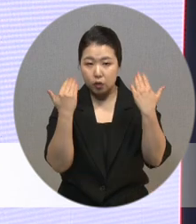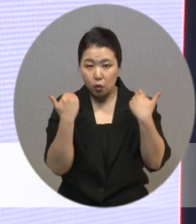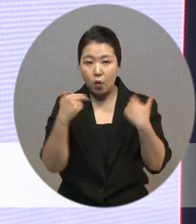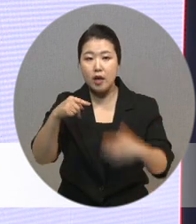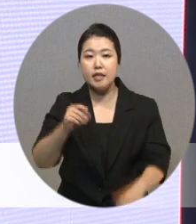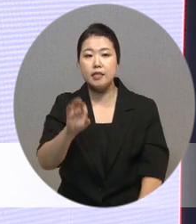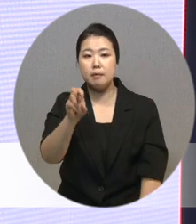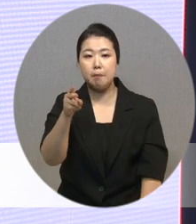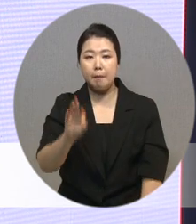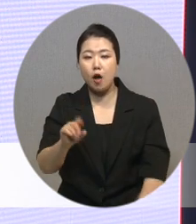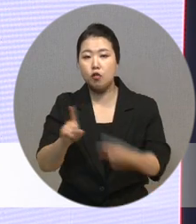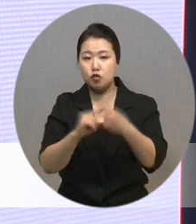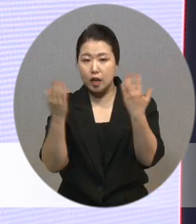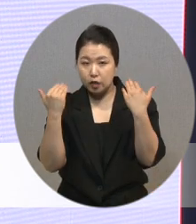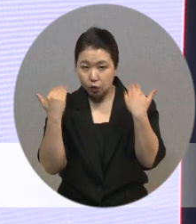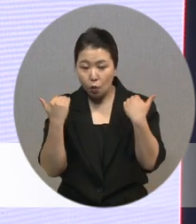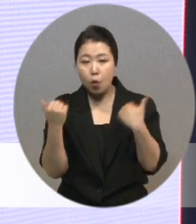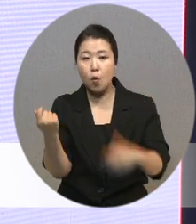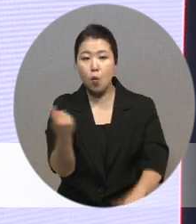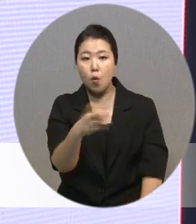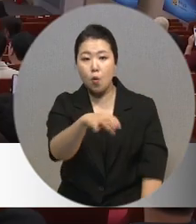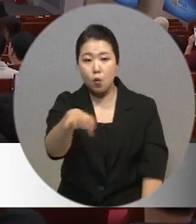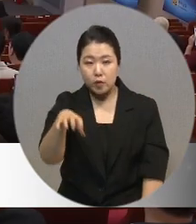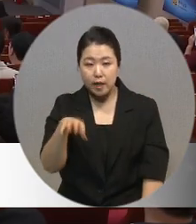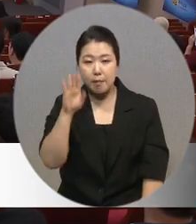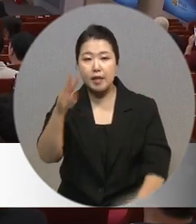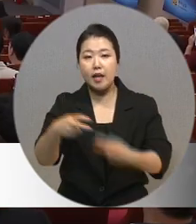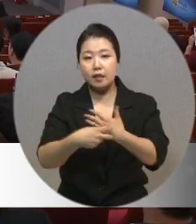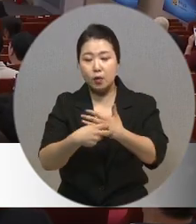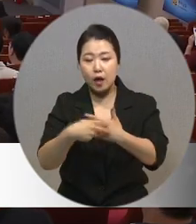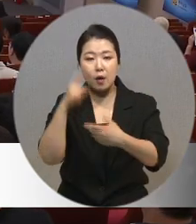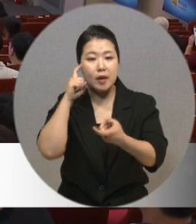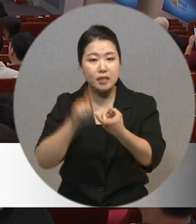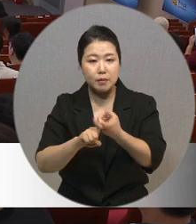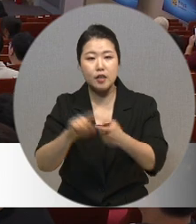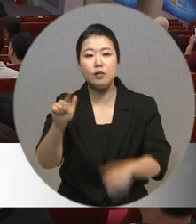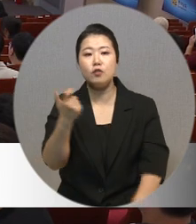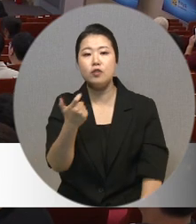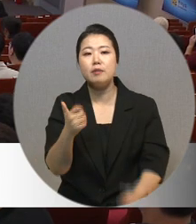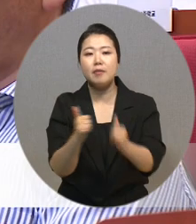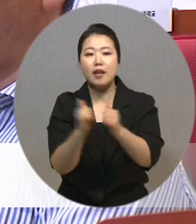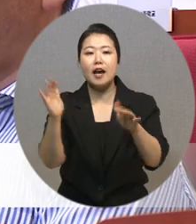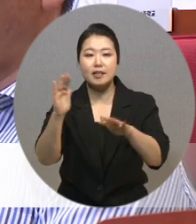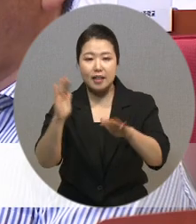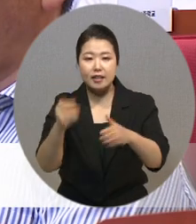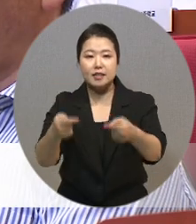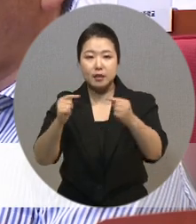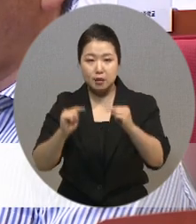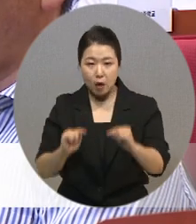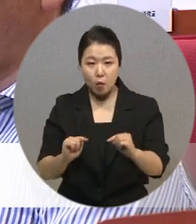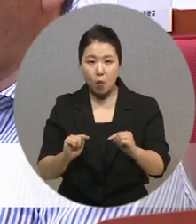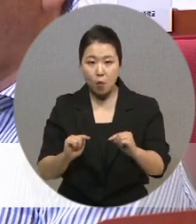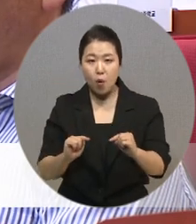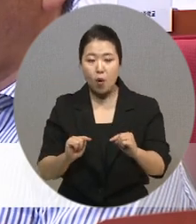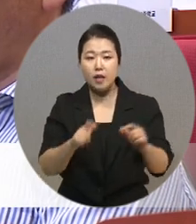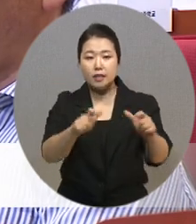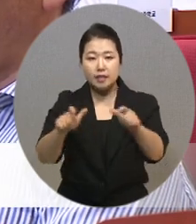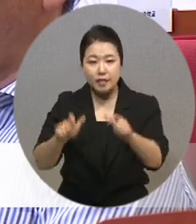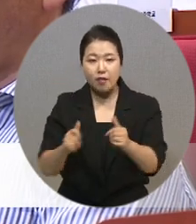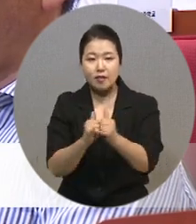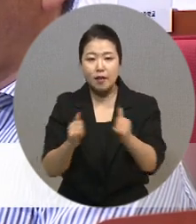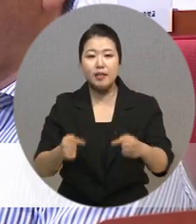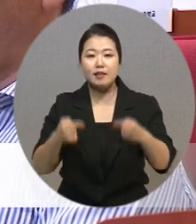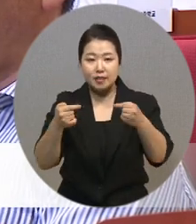순천승평중학교 등에서 미래 의료에 관심 있는 60여명의 학생이 참석하고 많은 동부권 지역민이